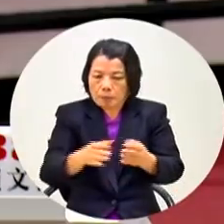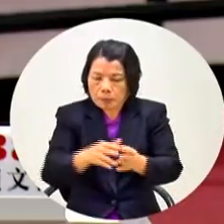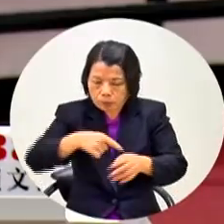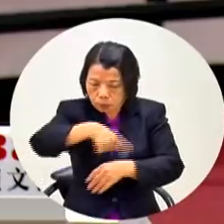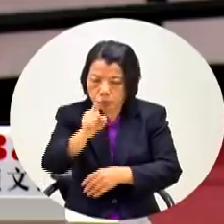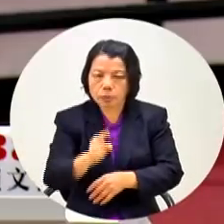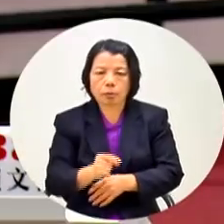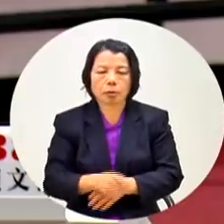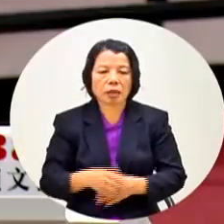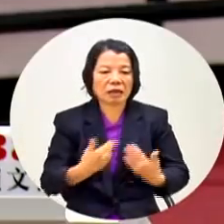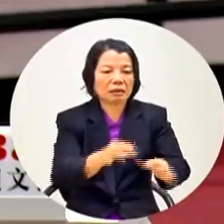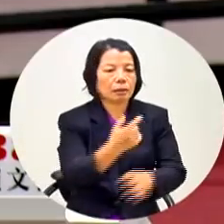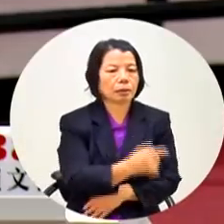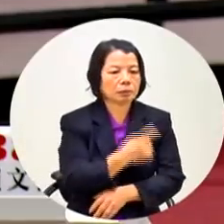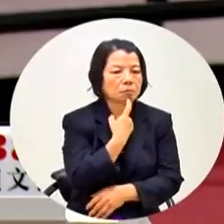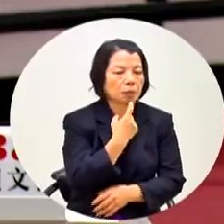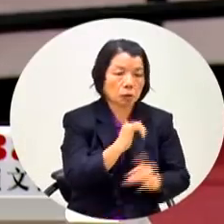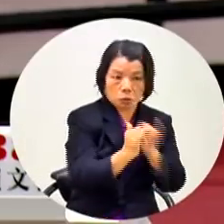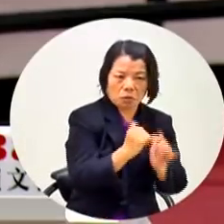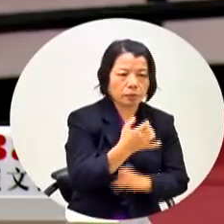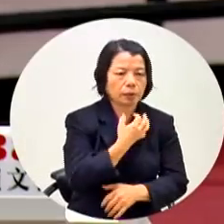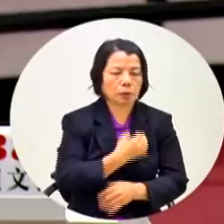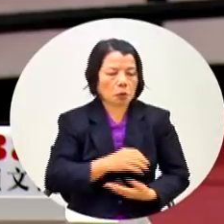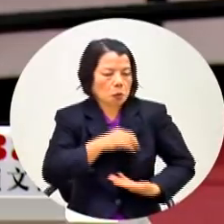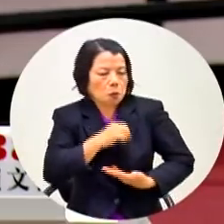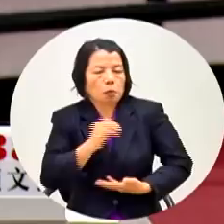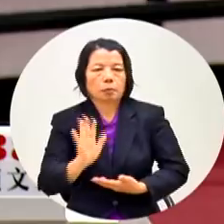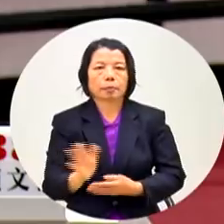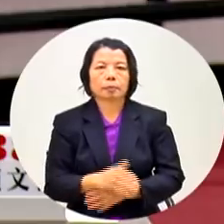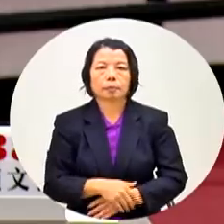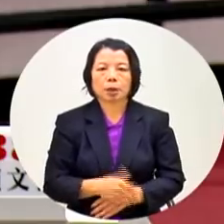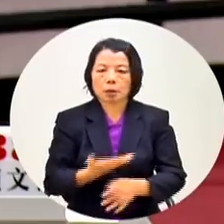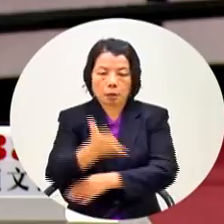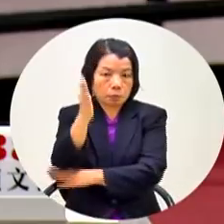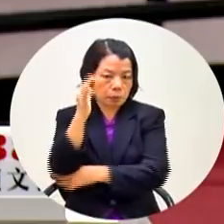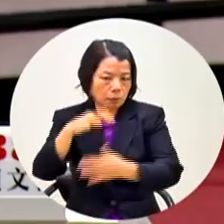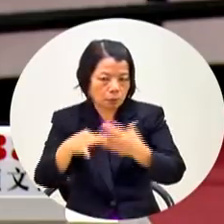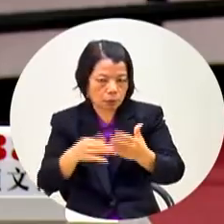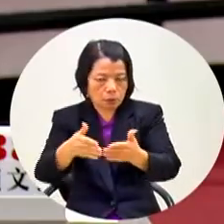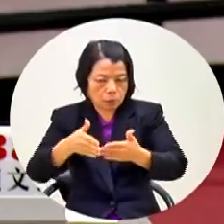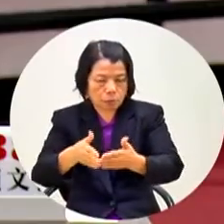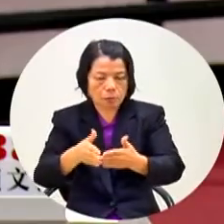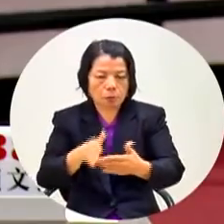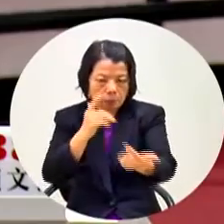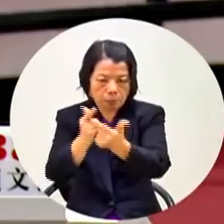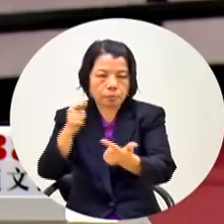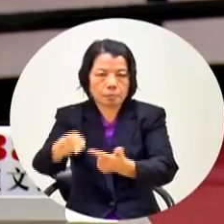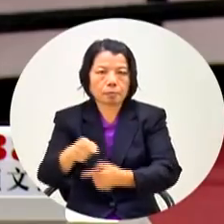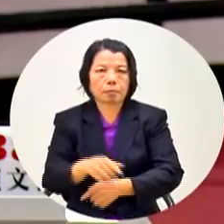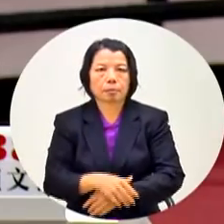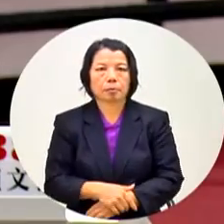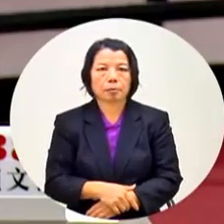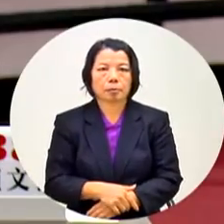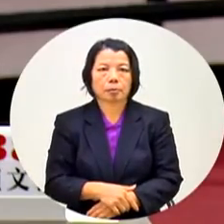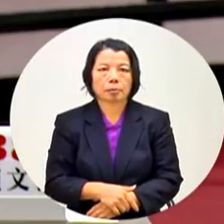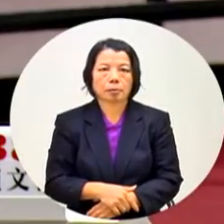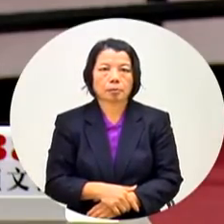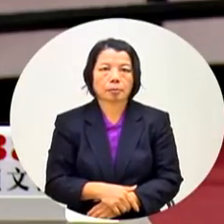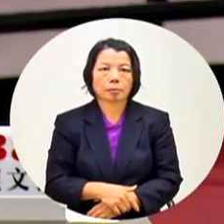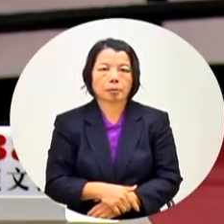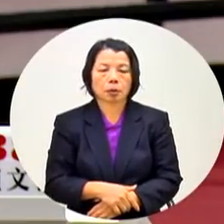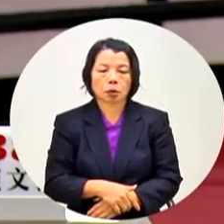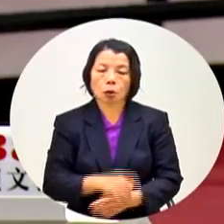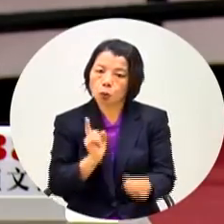很单纯的政策去讨论政策的需要哈。那这是我们希望赶快把这样的一个方案哈能够提出